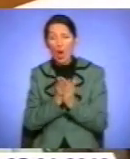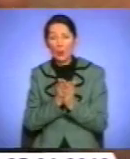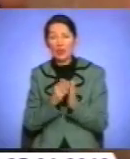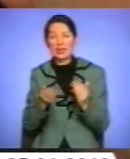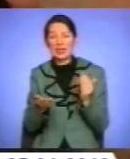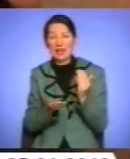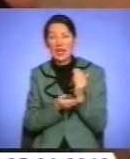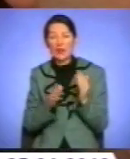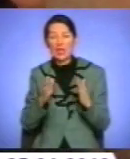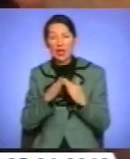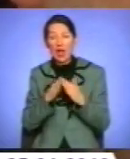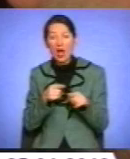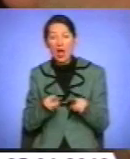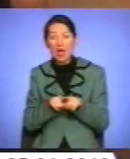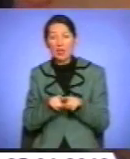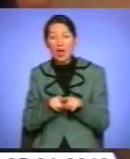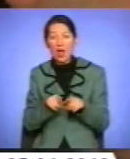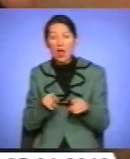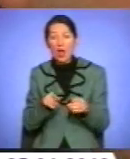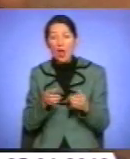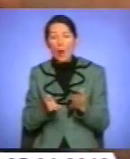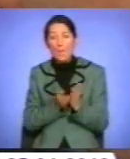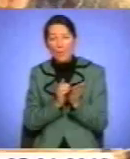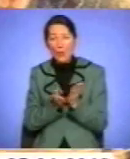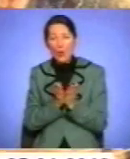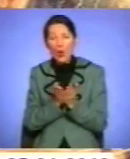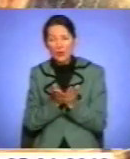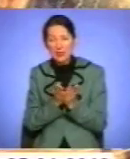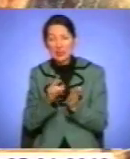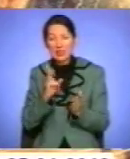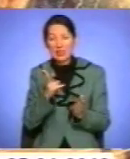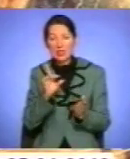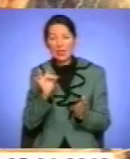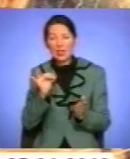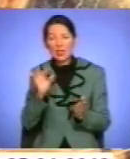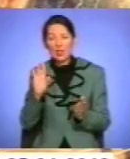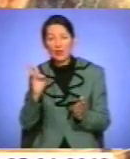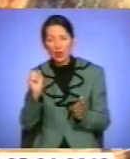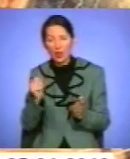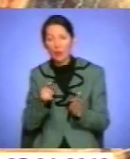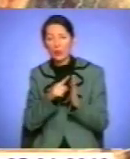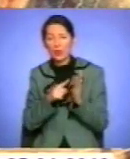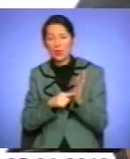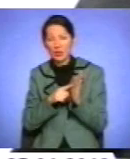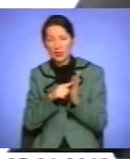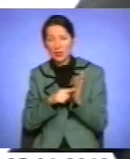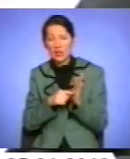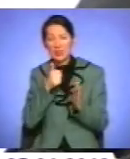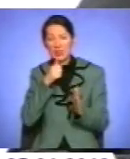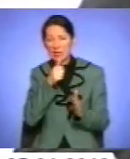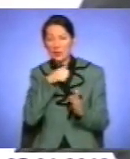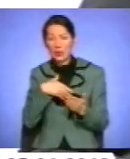яка піднімає тематику української повстанської армії. Поділився також із секретами своєї творчості. Для кожного письменника